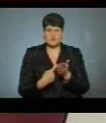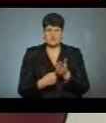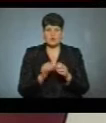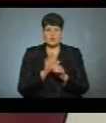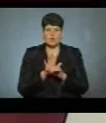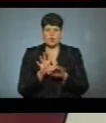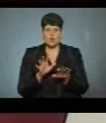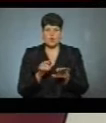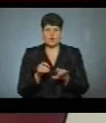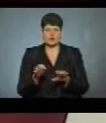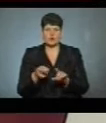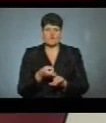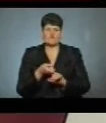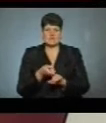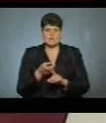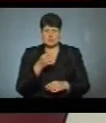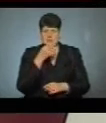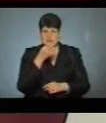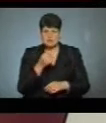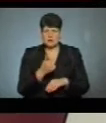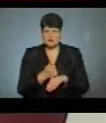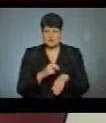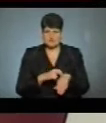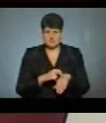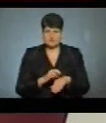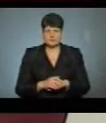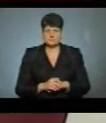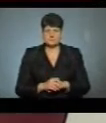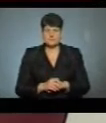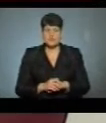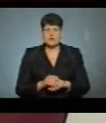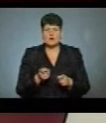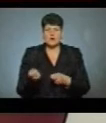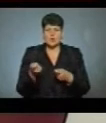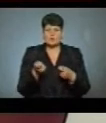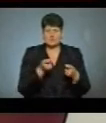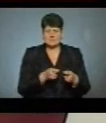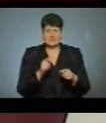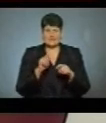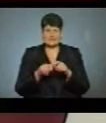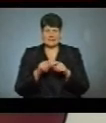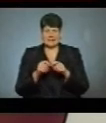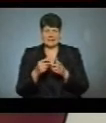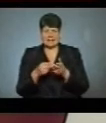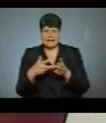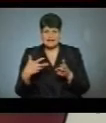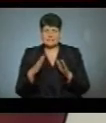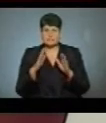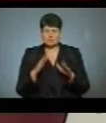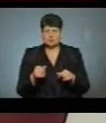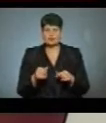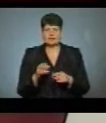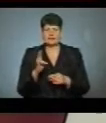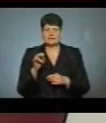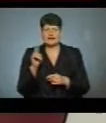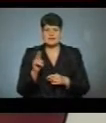Про це повідомила головна санітарна лікарка області Оксана Чайчук. Розвозити тести на коронавірус по регіонах будуть нацгвардійці. Про